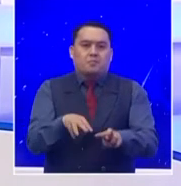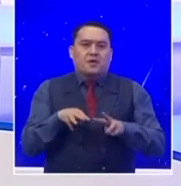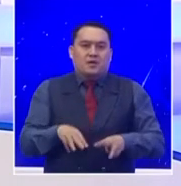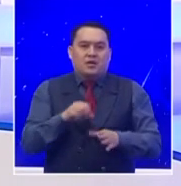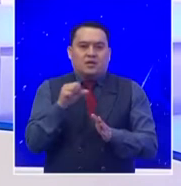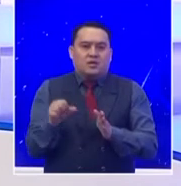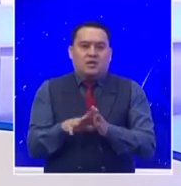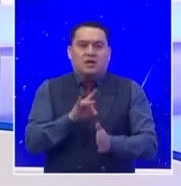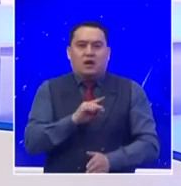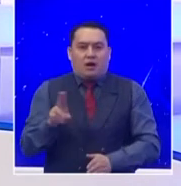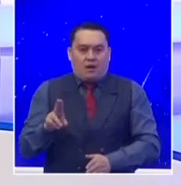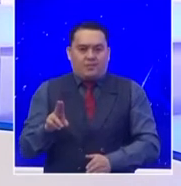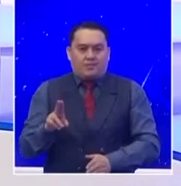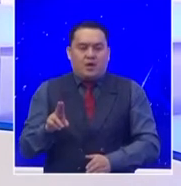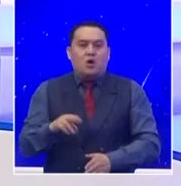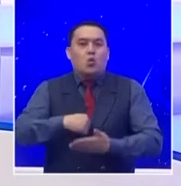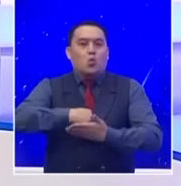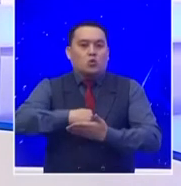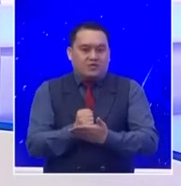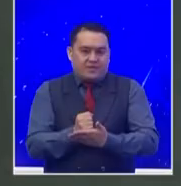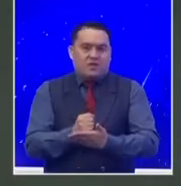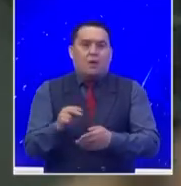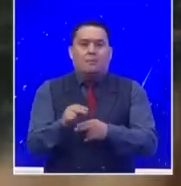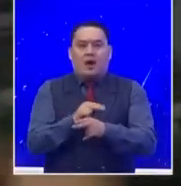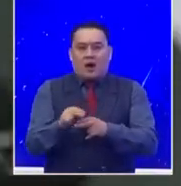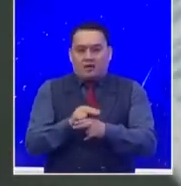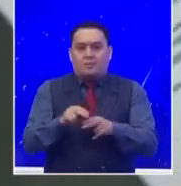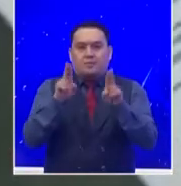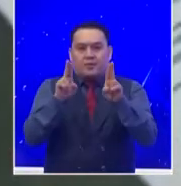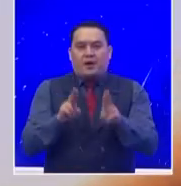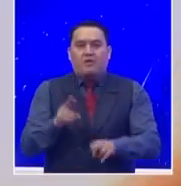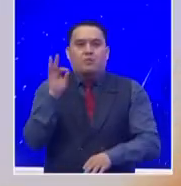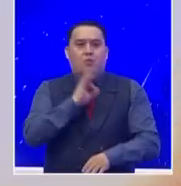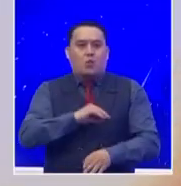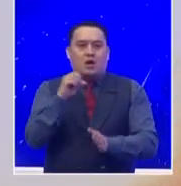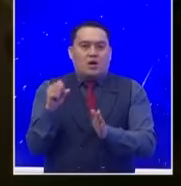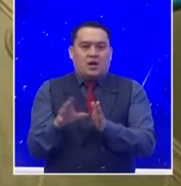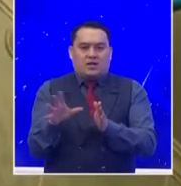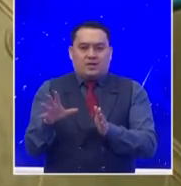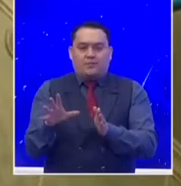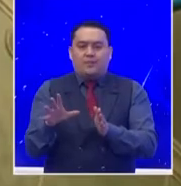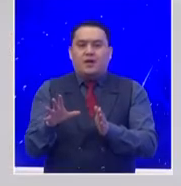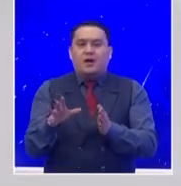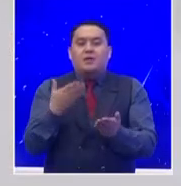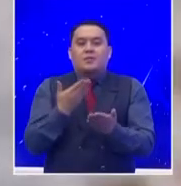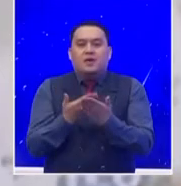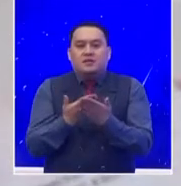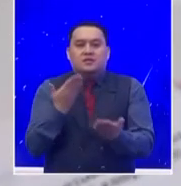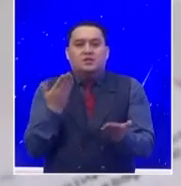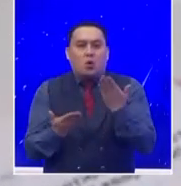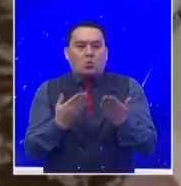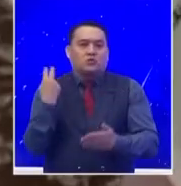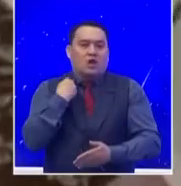министра энергетики Республики Казахстан, который утвердил поправки касательно правил пользования электрической энергией. При наличии задолженности